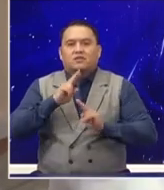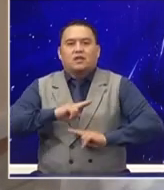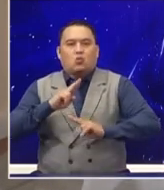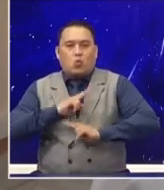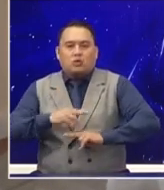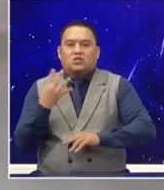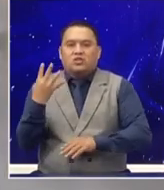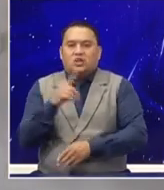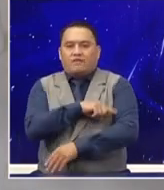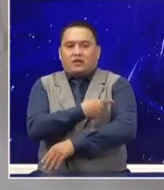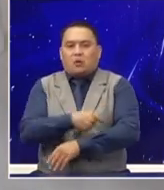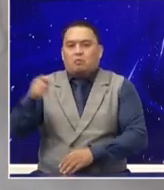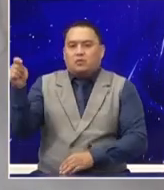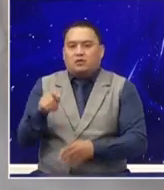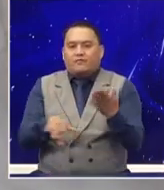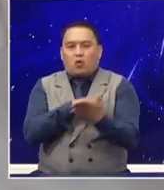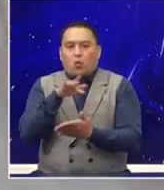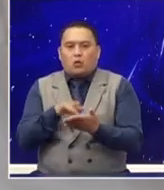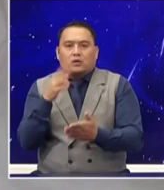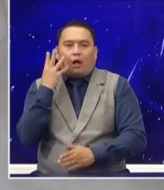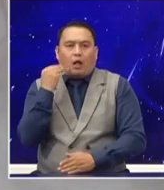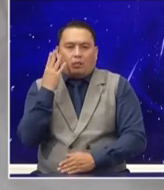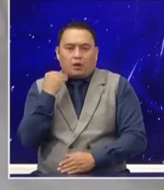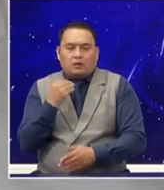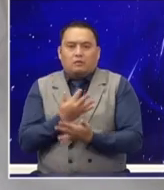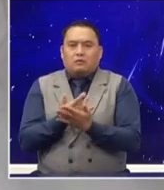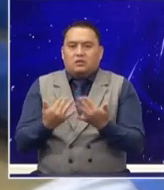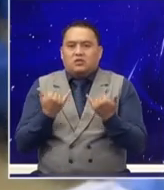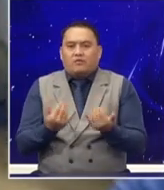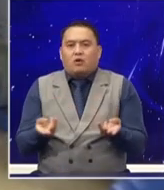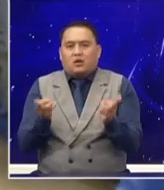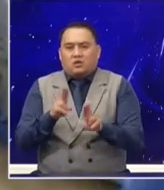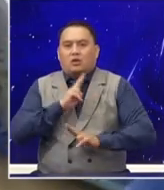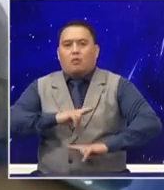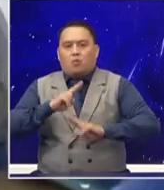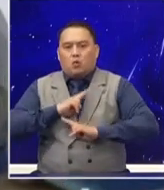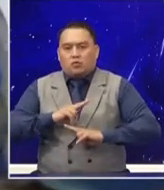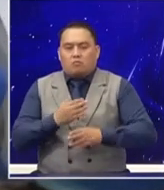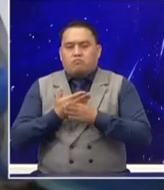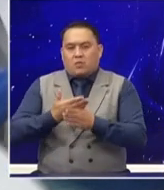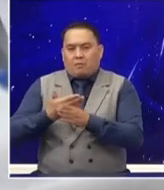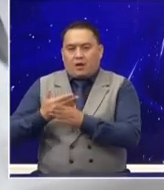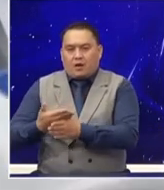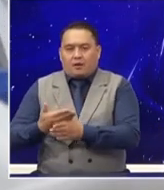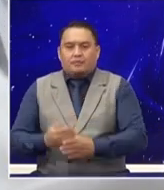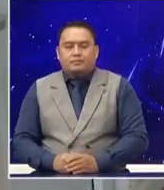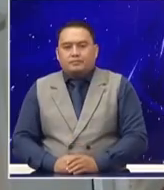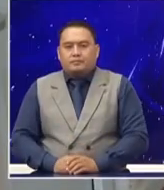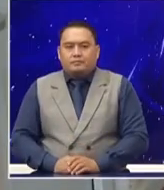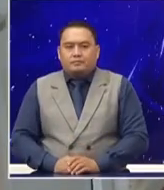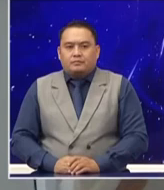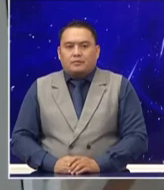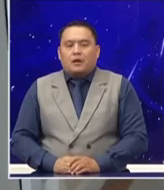сотрудников. 4 врача прибыли из города Алматы. Некоторые из них до сих пор работают здесь, помогая своим коллегам.